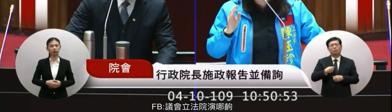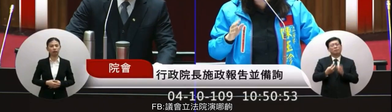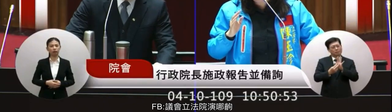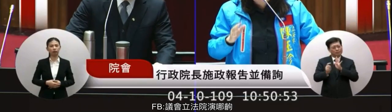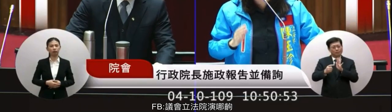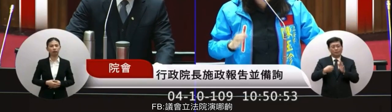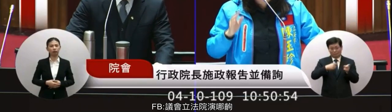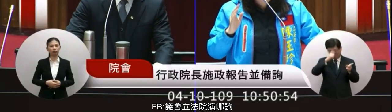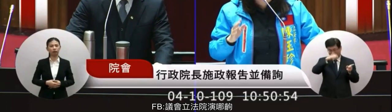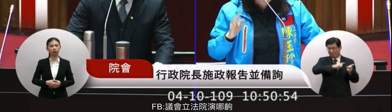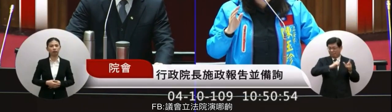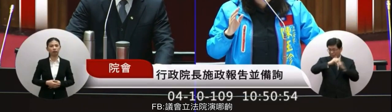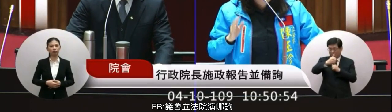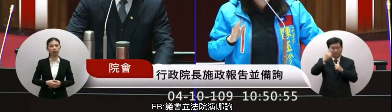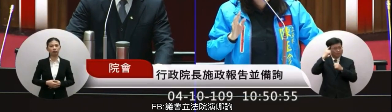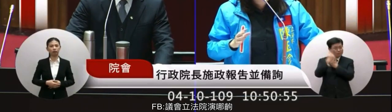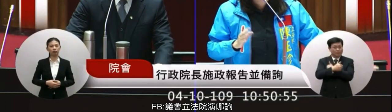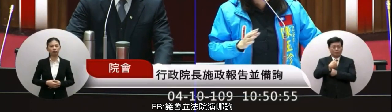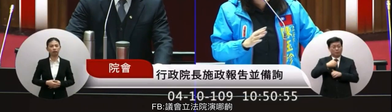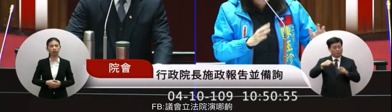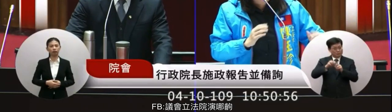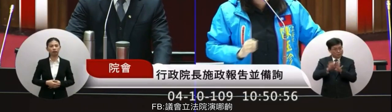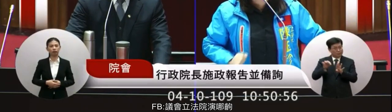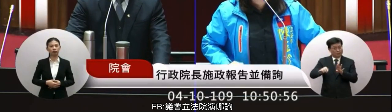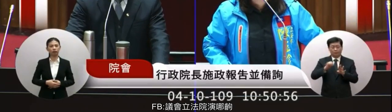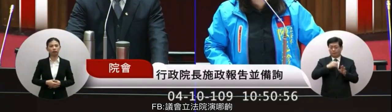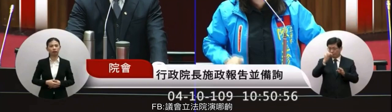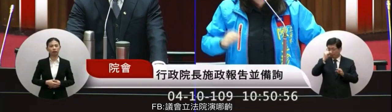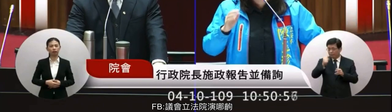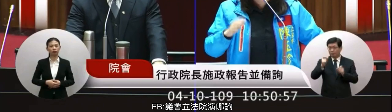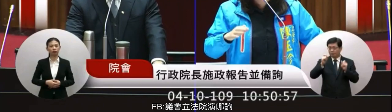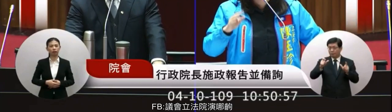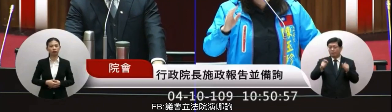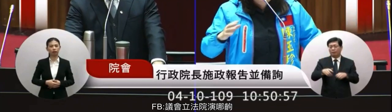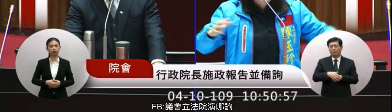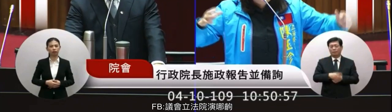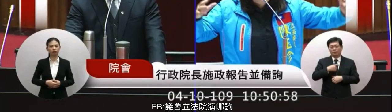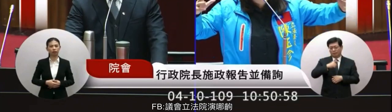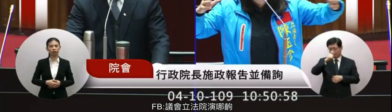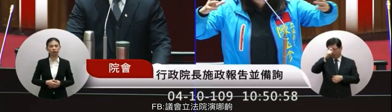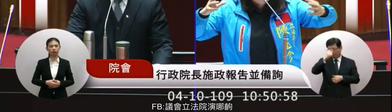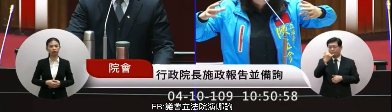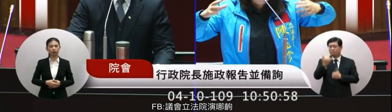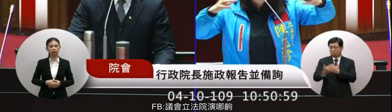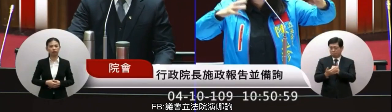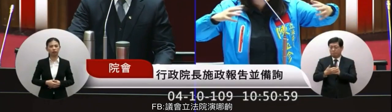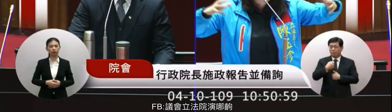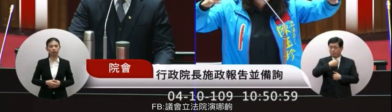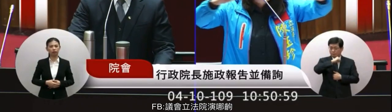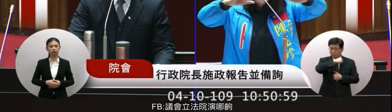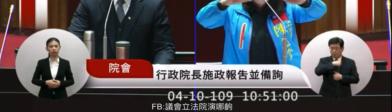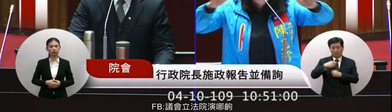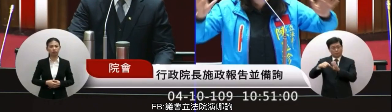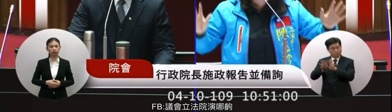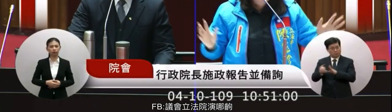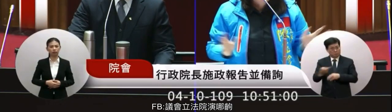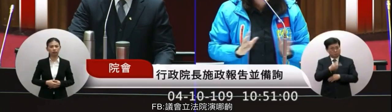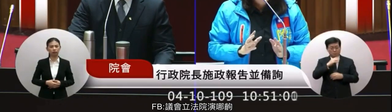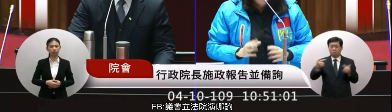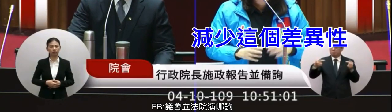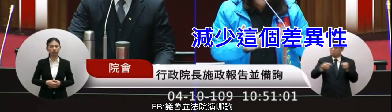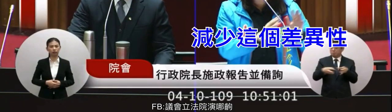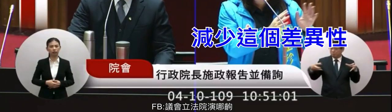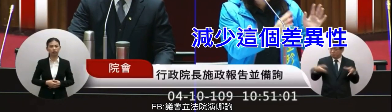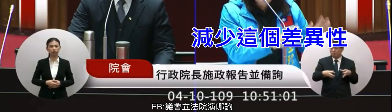是，请你考虑，因为我们金门这个地理位置的不一样，所以呢，为了让台湾跟金门这些人可以融